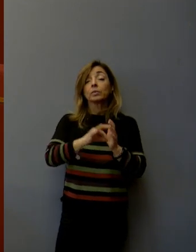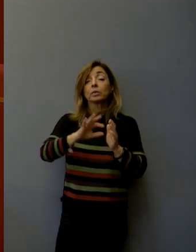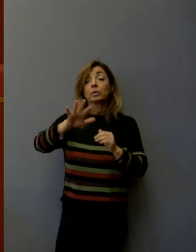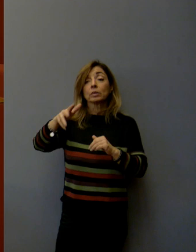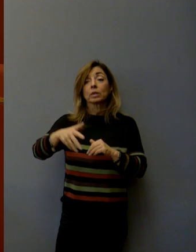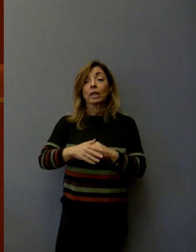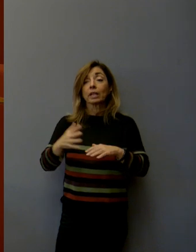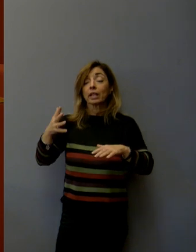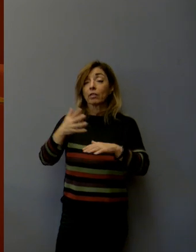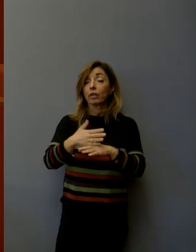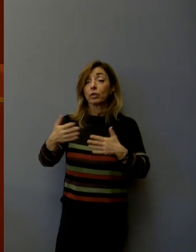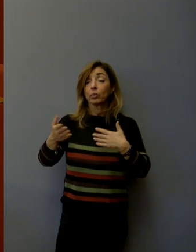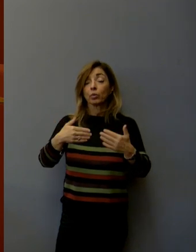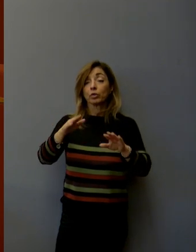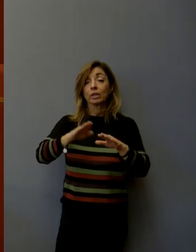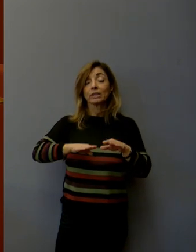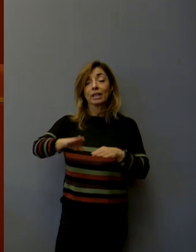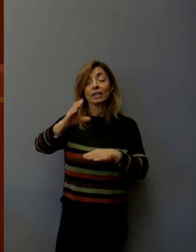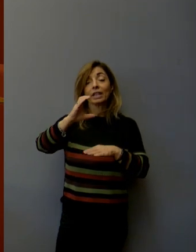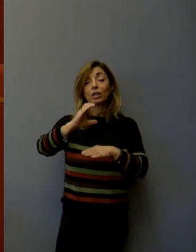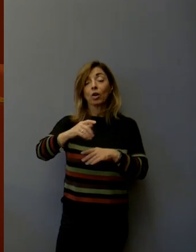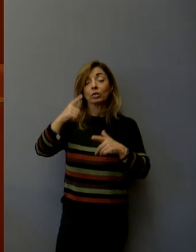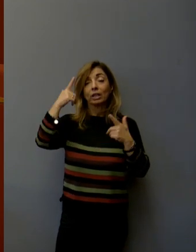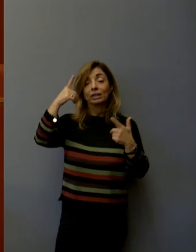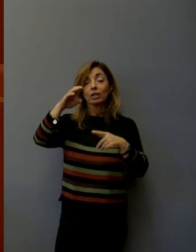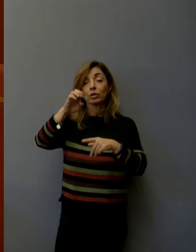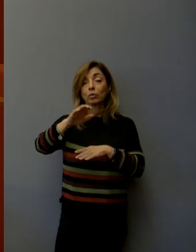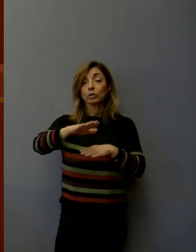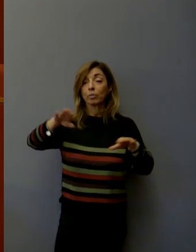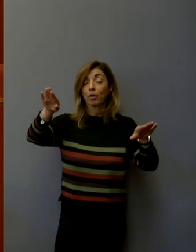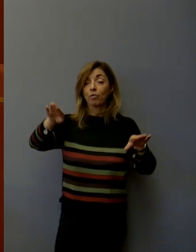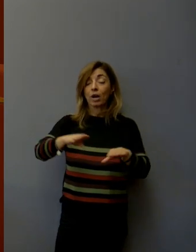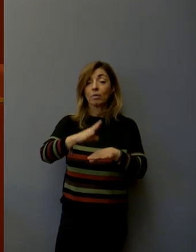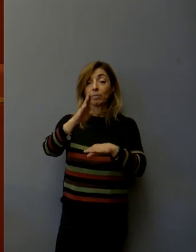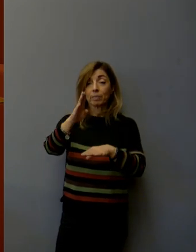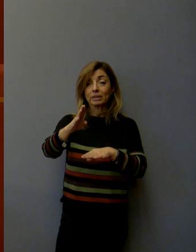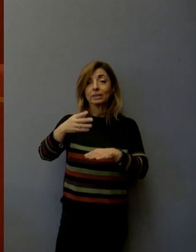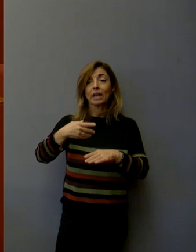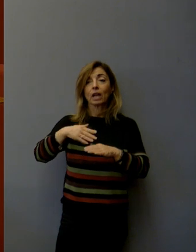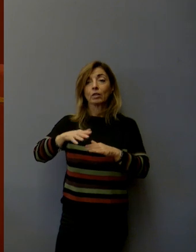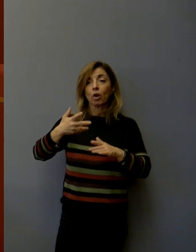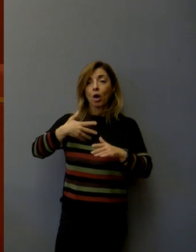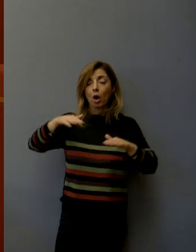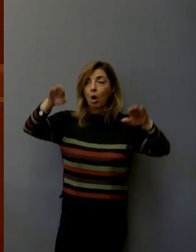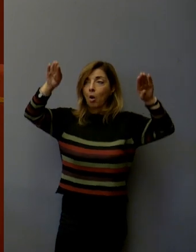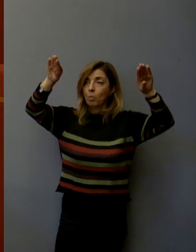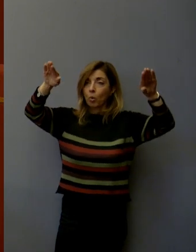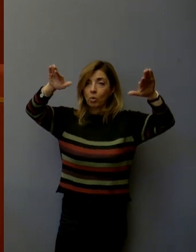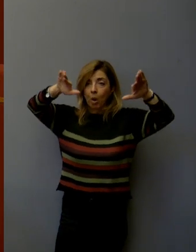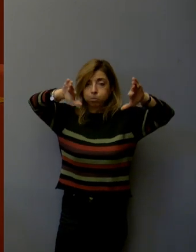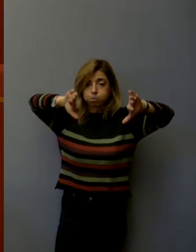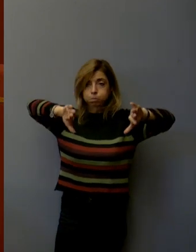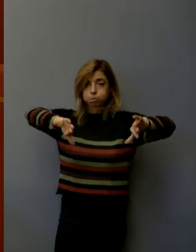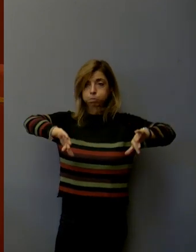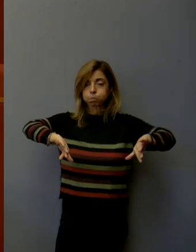Costa di Sant'Eusebio in Val Bisagno molti cittadini segnalano la grave situazione di questa salita questi muri rigonfiati sotto l'effetto della spinta del